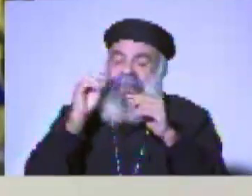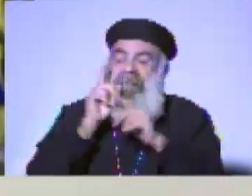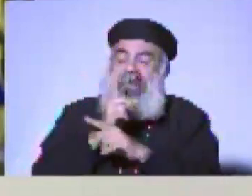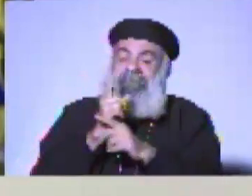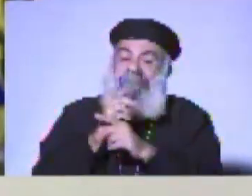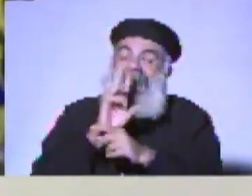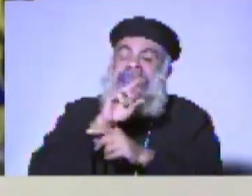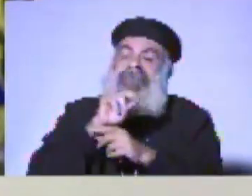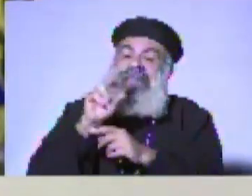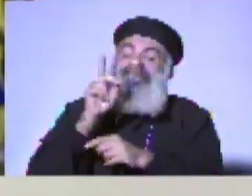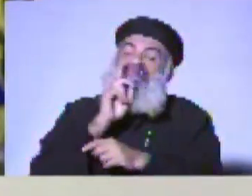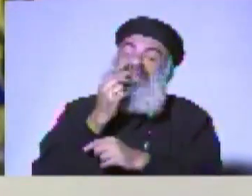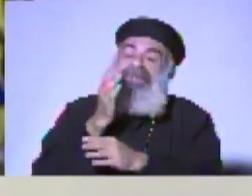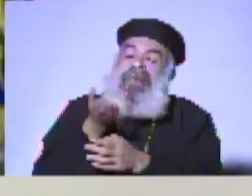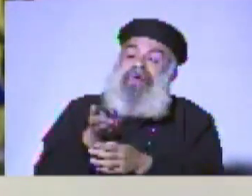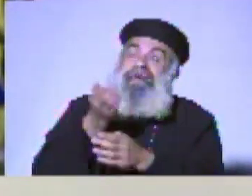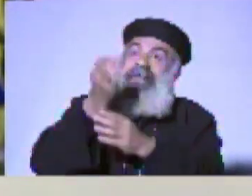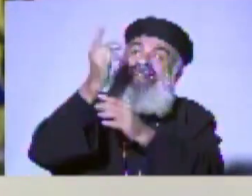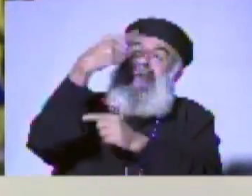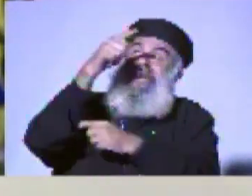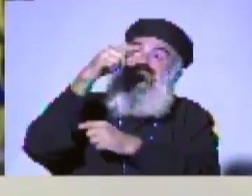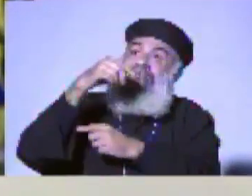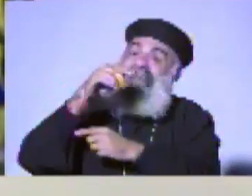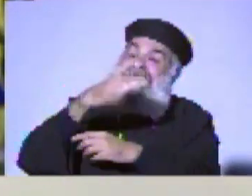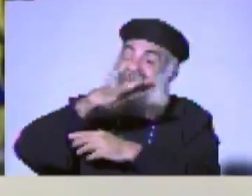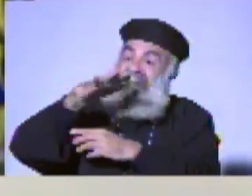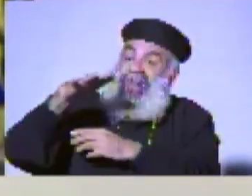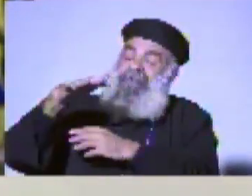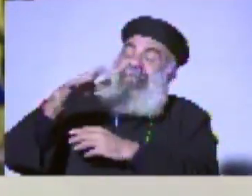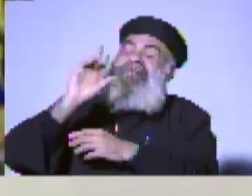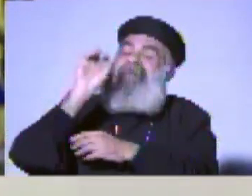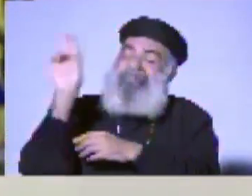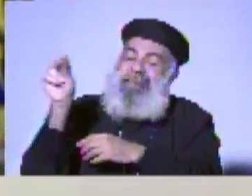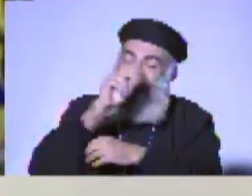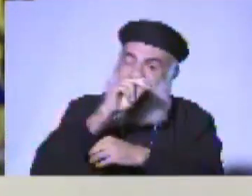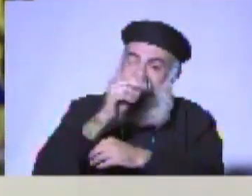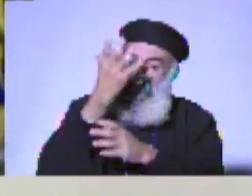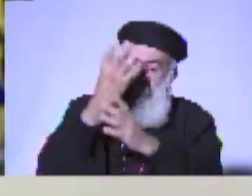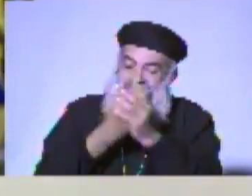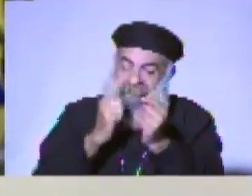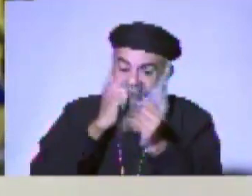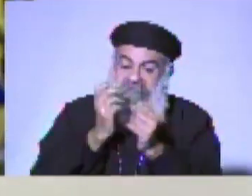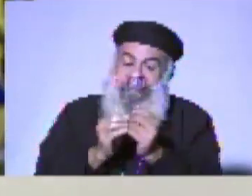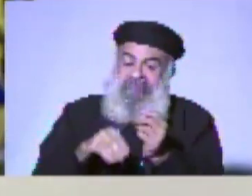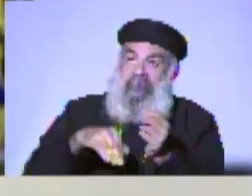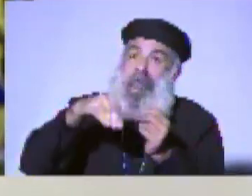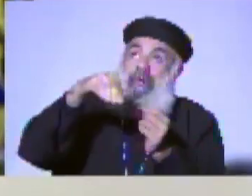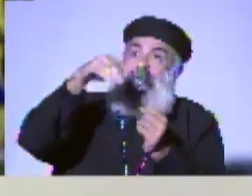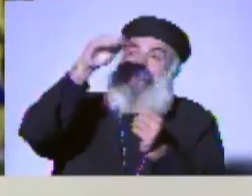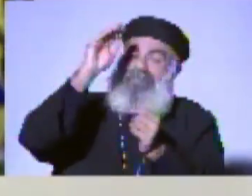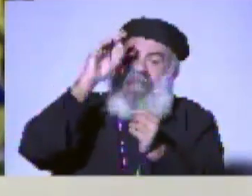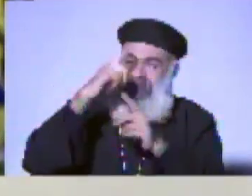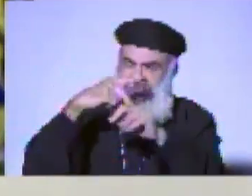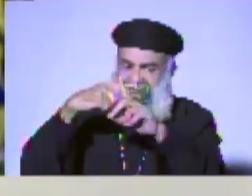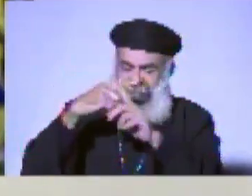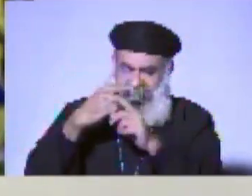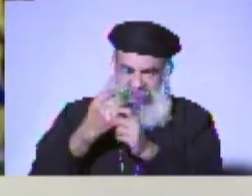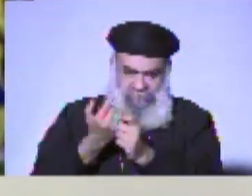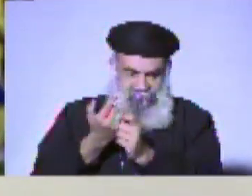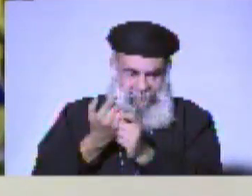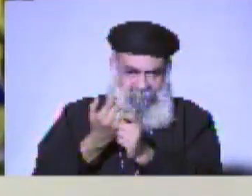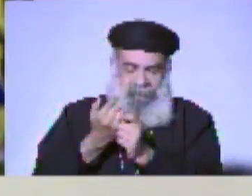كما رفع موسى الحيه في البريه هكذا ينبغي ان يرفع ابن الانسان طب